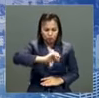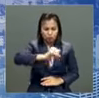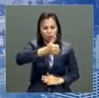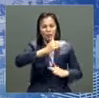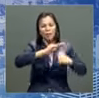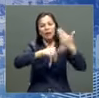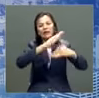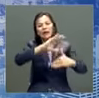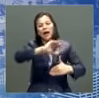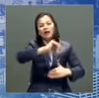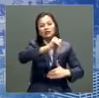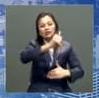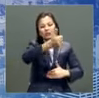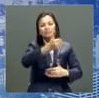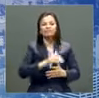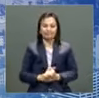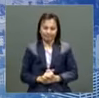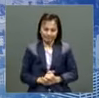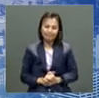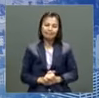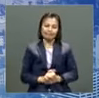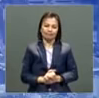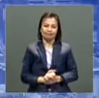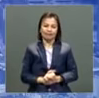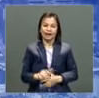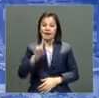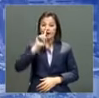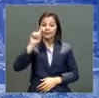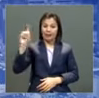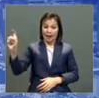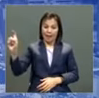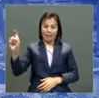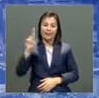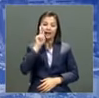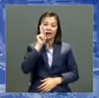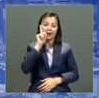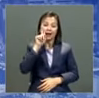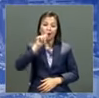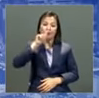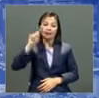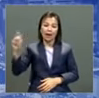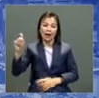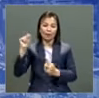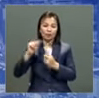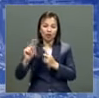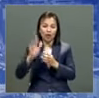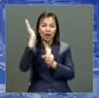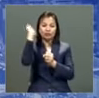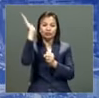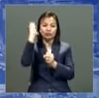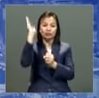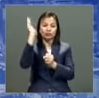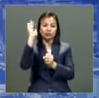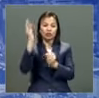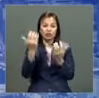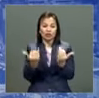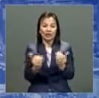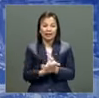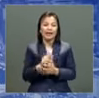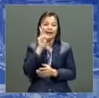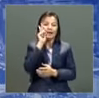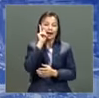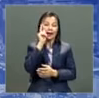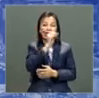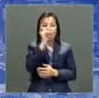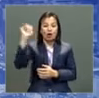กขั้นหนึ่งครับผมครับ ค่ะเรื่องของคำถามนะคะจากสื่อมวลชนเนื่องจากว่าในช่วงของการแถลงข่าวของเราเนี่ยนะคะสื่อมวลชน